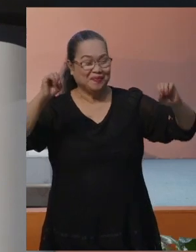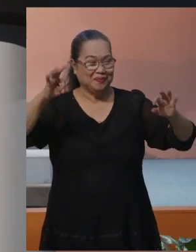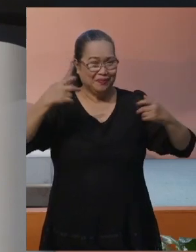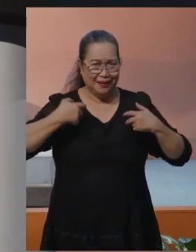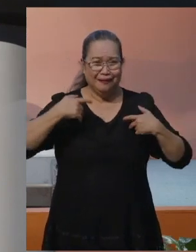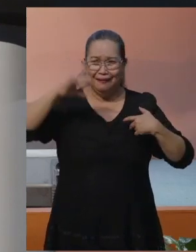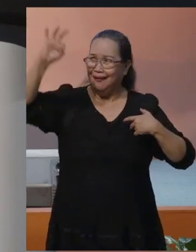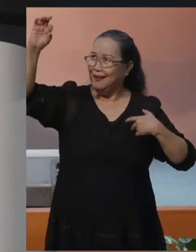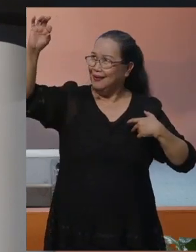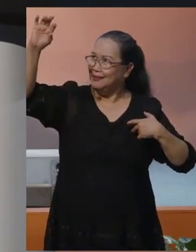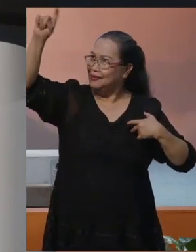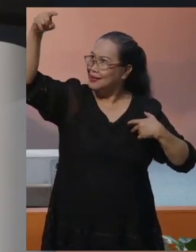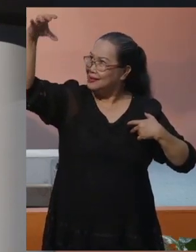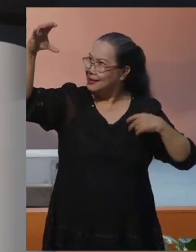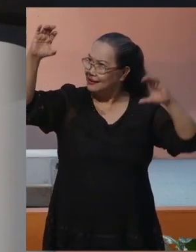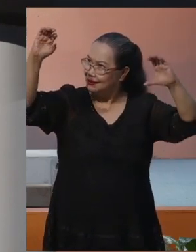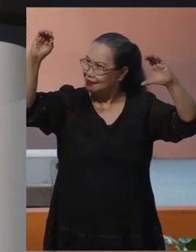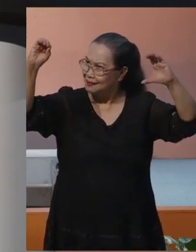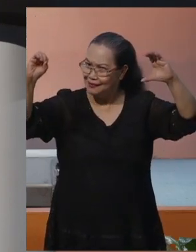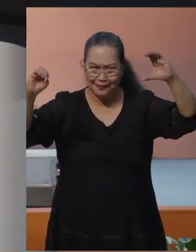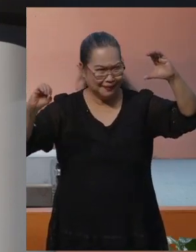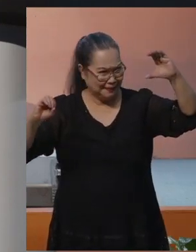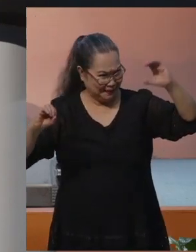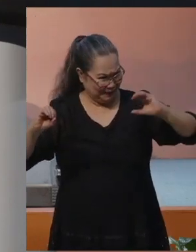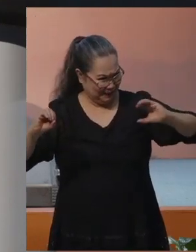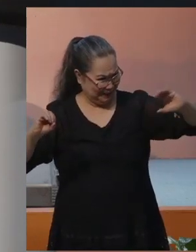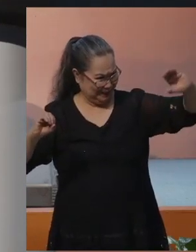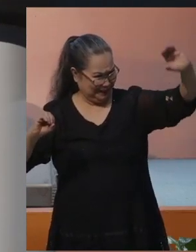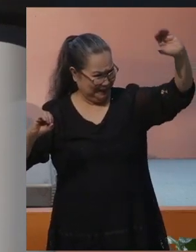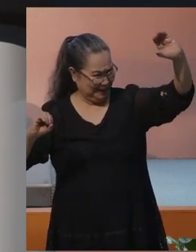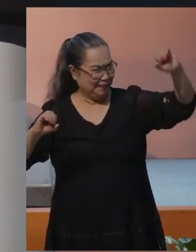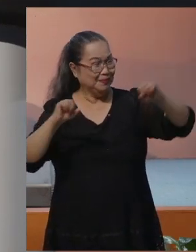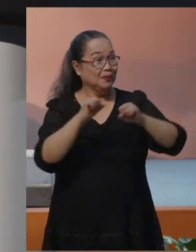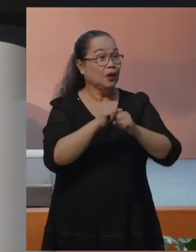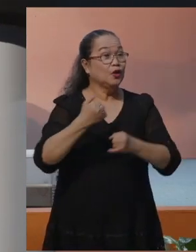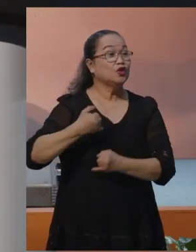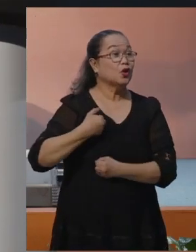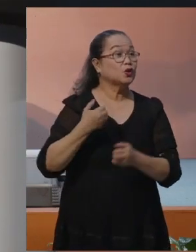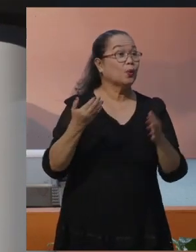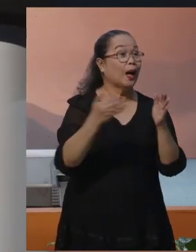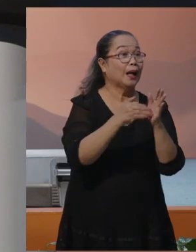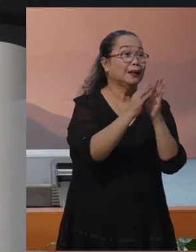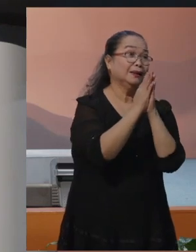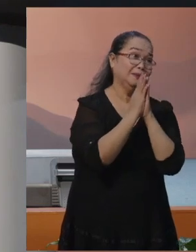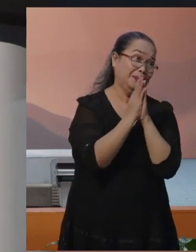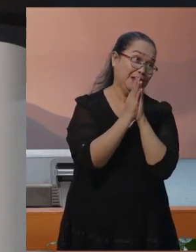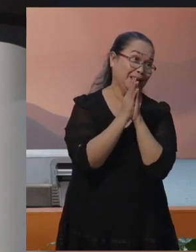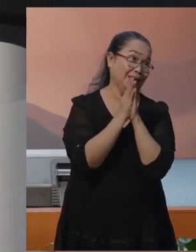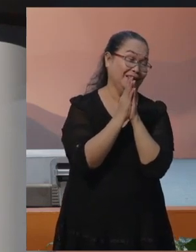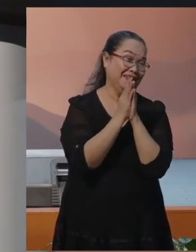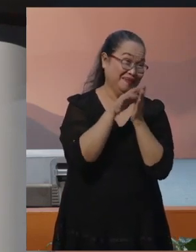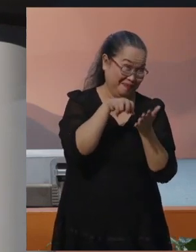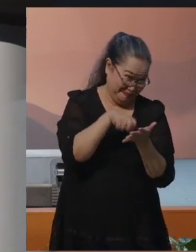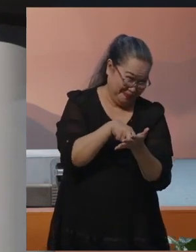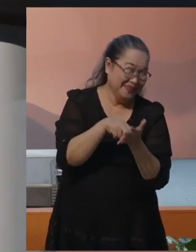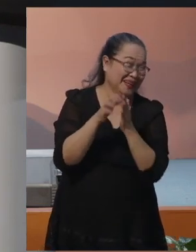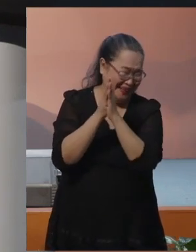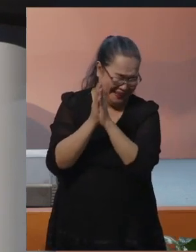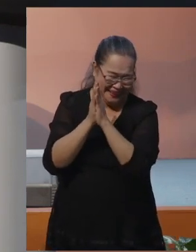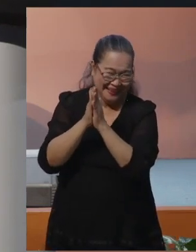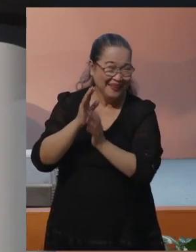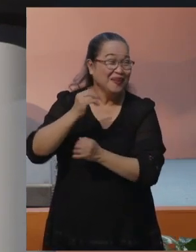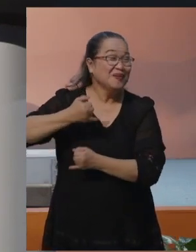So lumulubog pa lang ang araw. Nanalangin muli si Joshua. Mapanalangin na ngayon si Joshua, hindi mo na siya